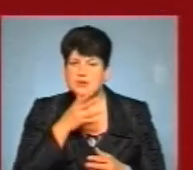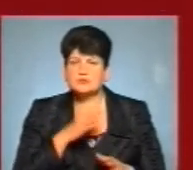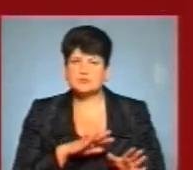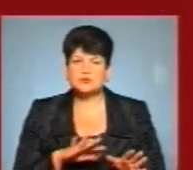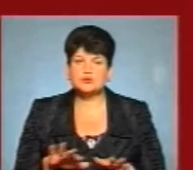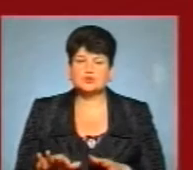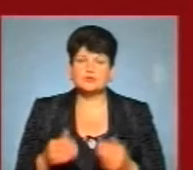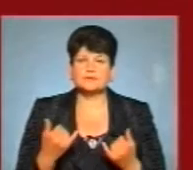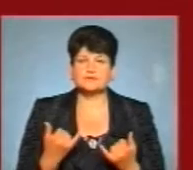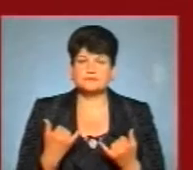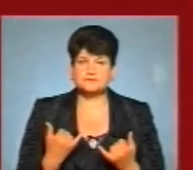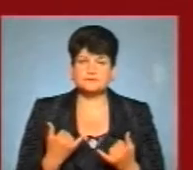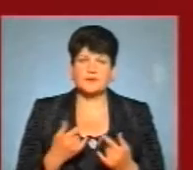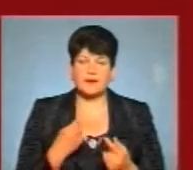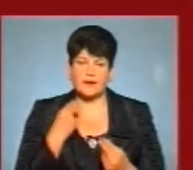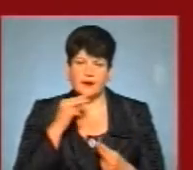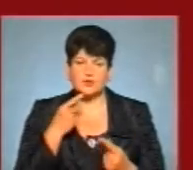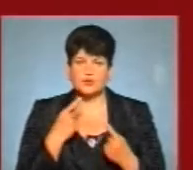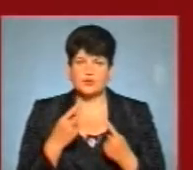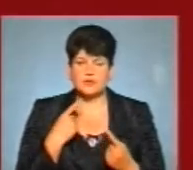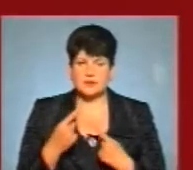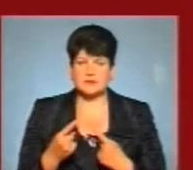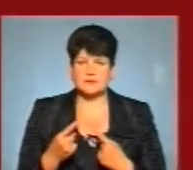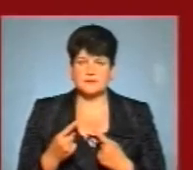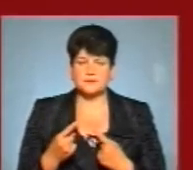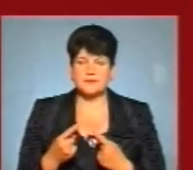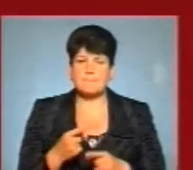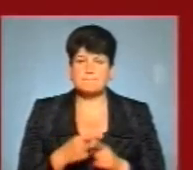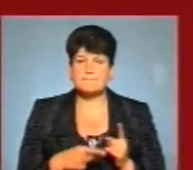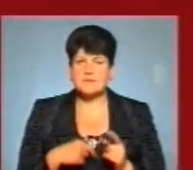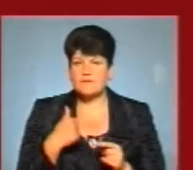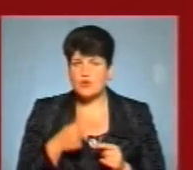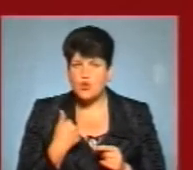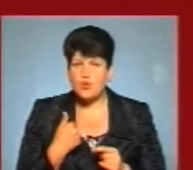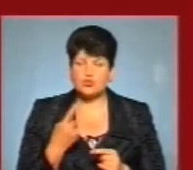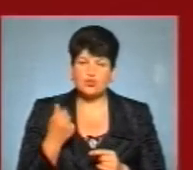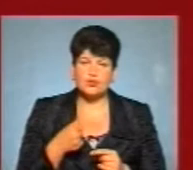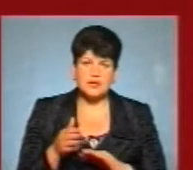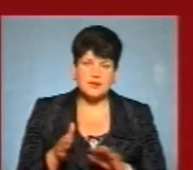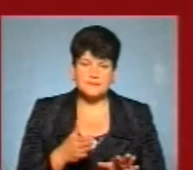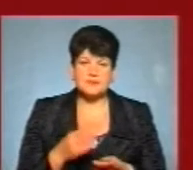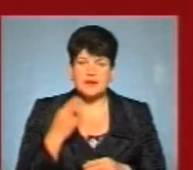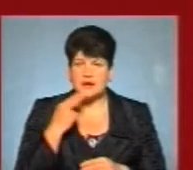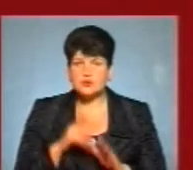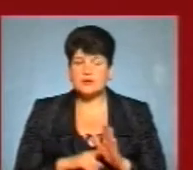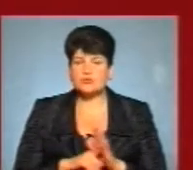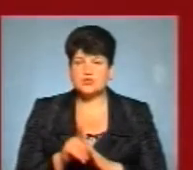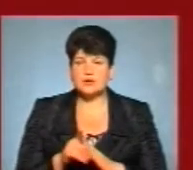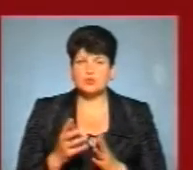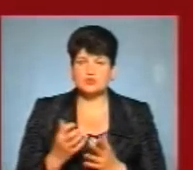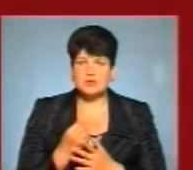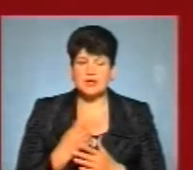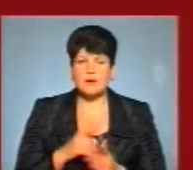вже порівняно краще володіти українською мовою? Півроку, рік. Краще в мене стало виходити, коли я почала